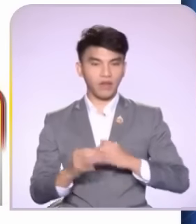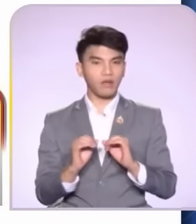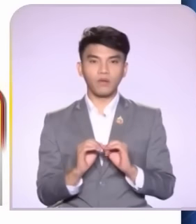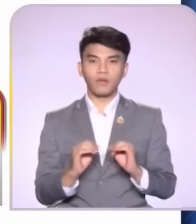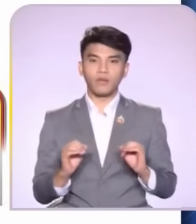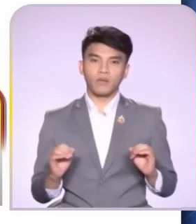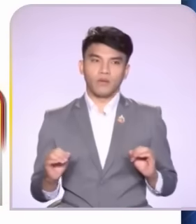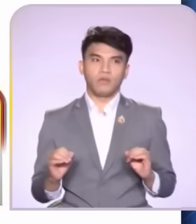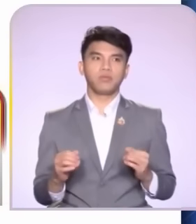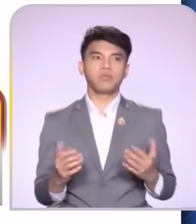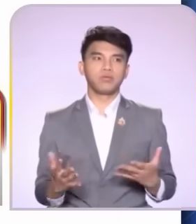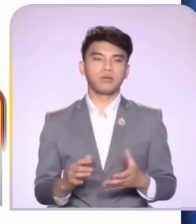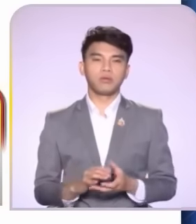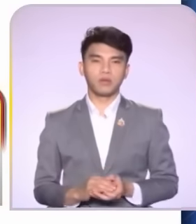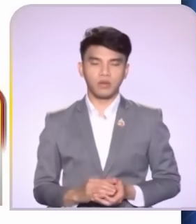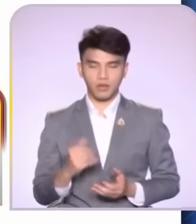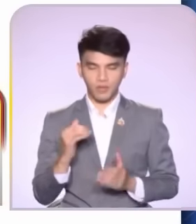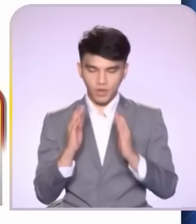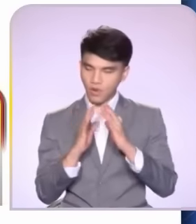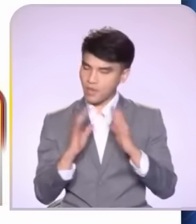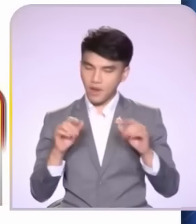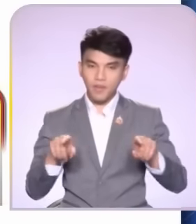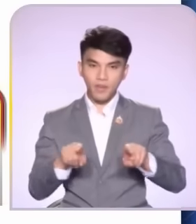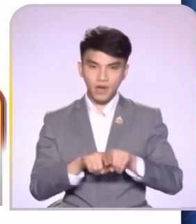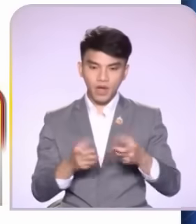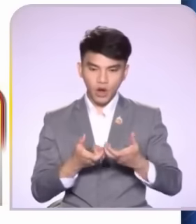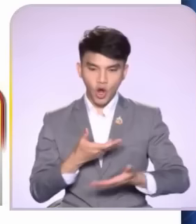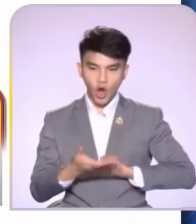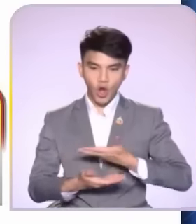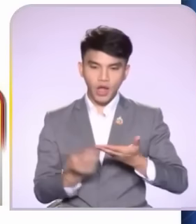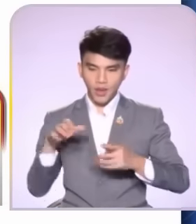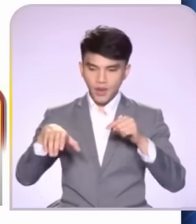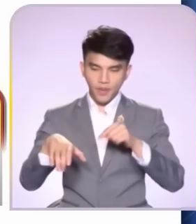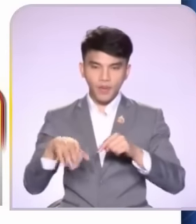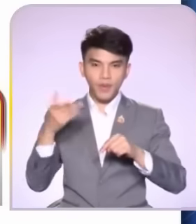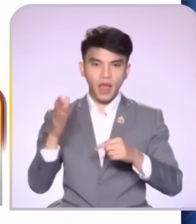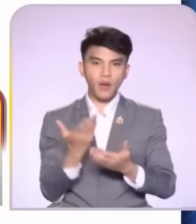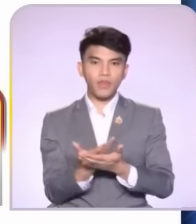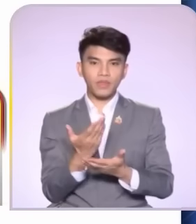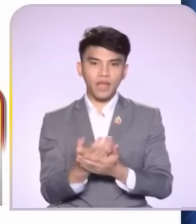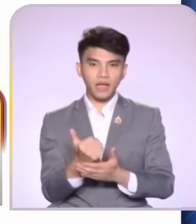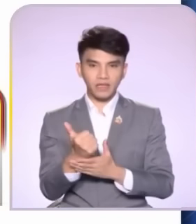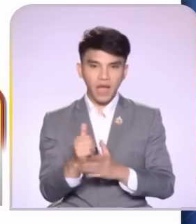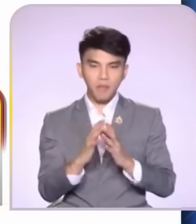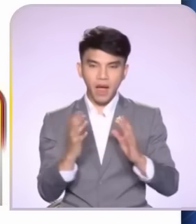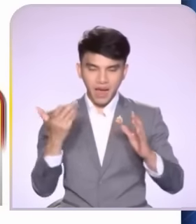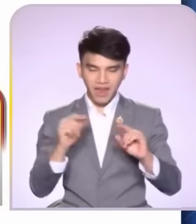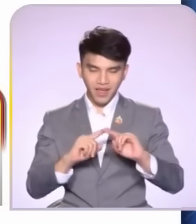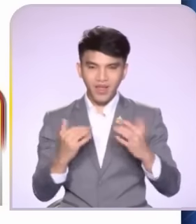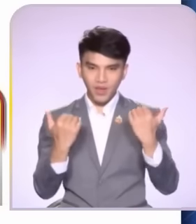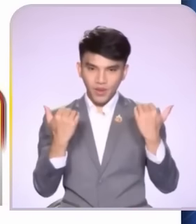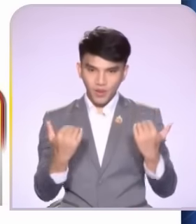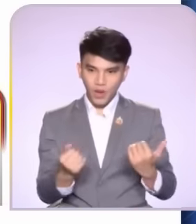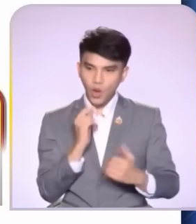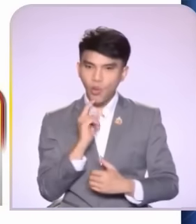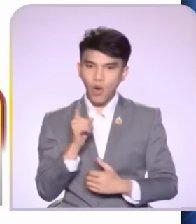มแบบที่กล่าวอ้างเลยและมีอีกหลายเคสที่ขายของกับบริษัทผมแล้วได้เงินกำไรไปจำนวนมากแต่ก็กลับม